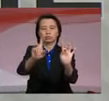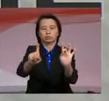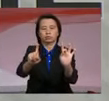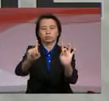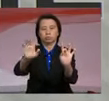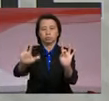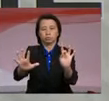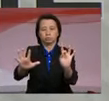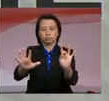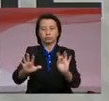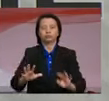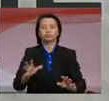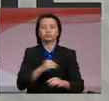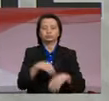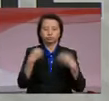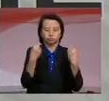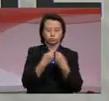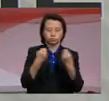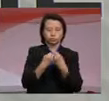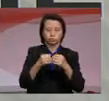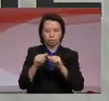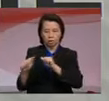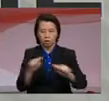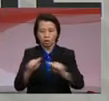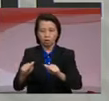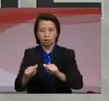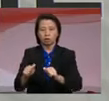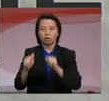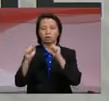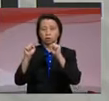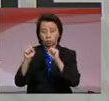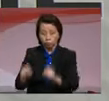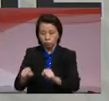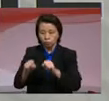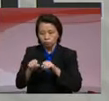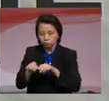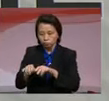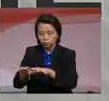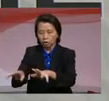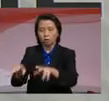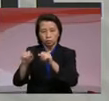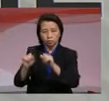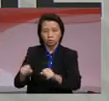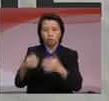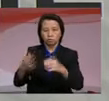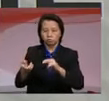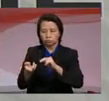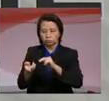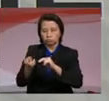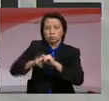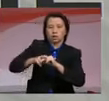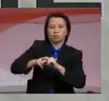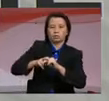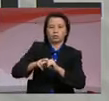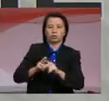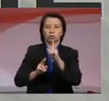8,815 kes. Oleh itu, jumlah kes aktif dengan keboleh jangkitan COVID-19 telah meningkat